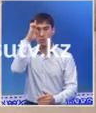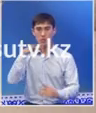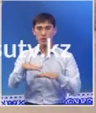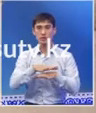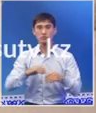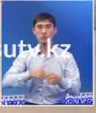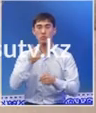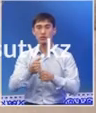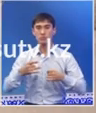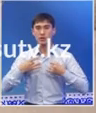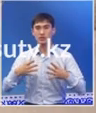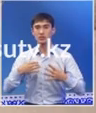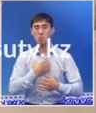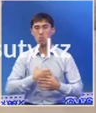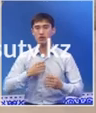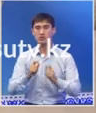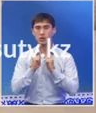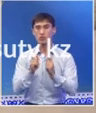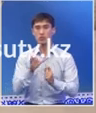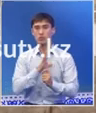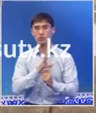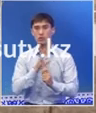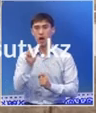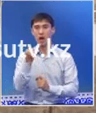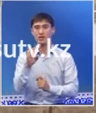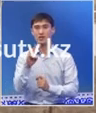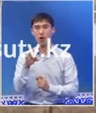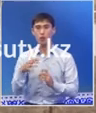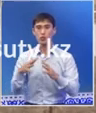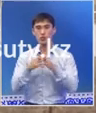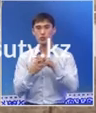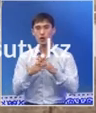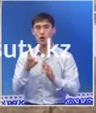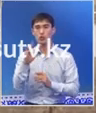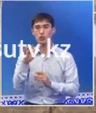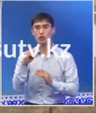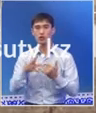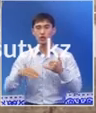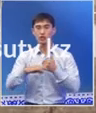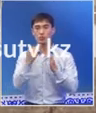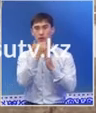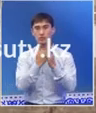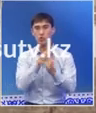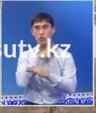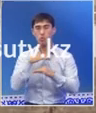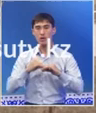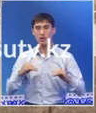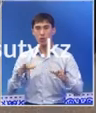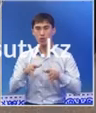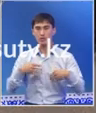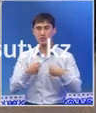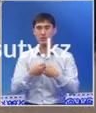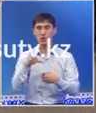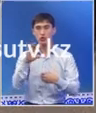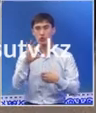Мемлекетіміздің бас мерекесінде маңызды тарту болды. Әйтей ауылында нұрлы жер мемлекеттік бағдарламасы аясында көп балалы отбасылар мен